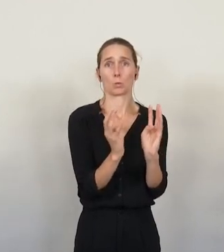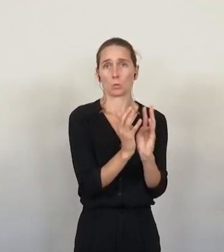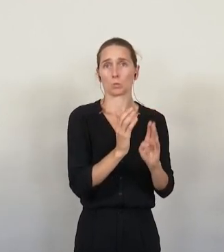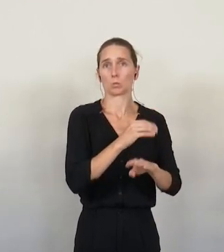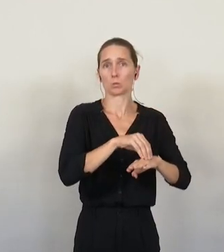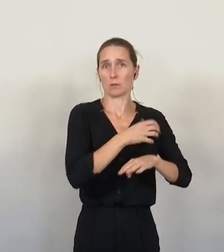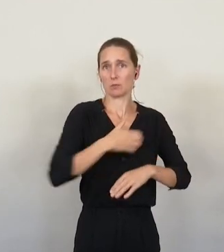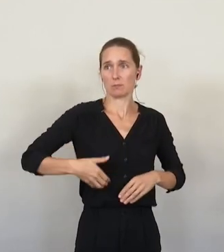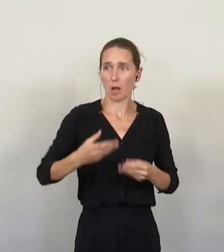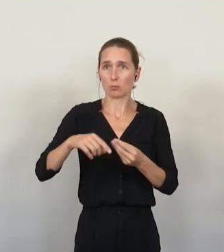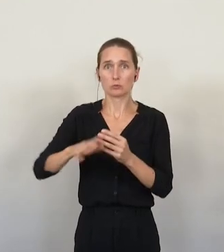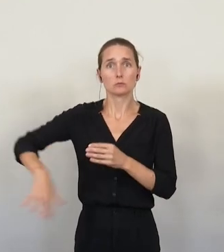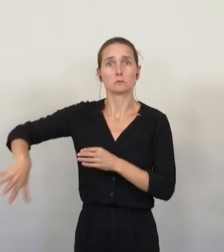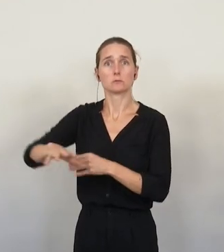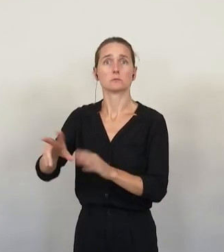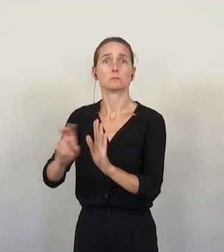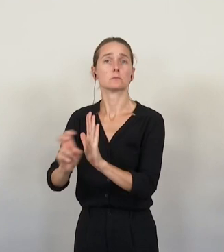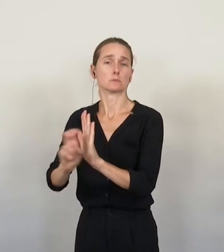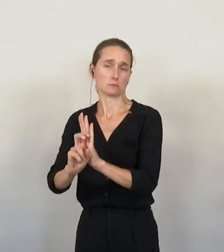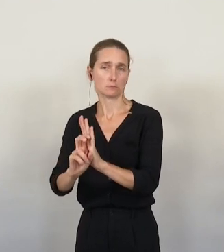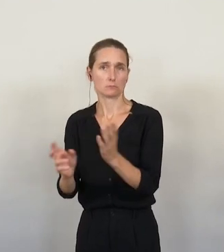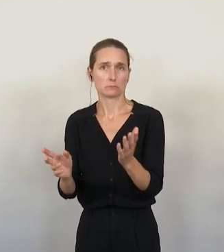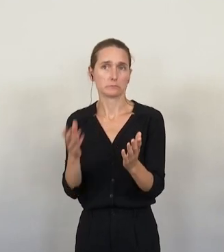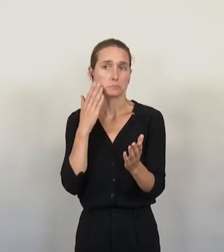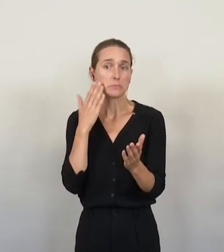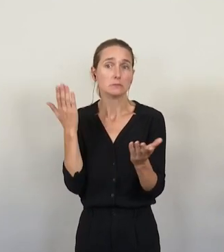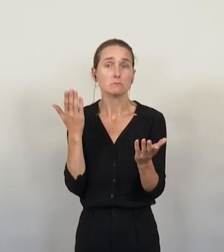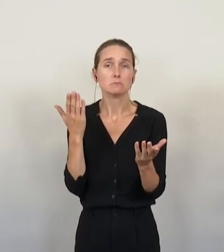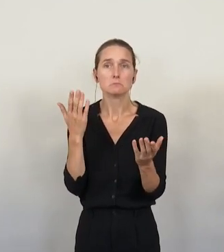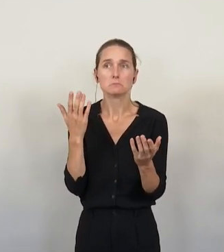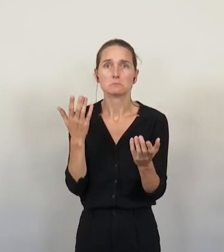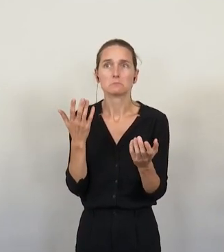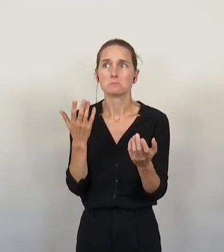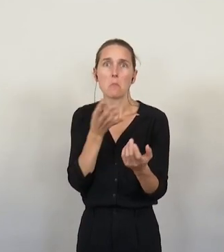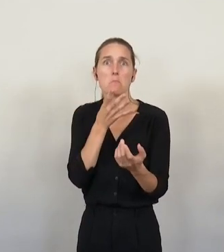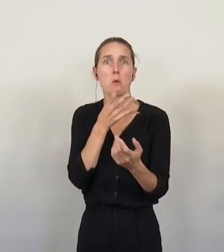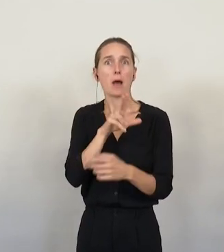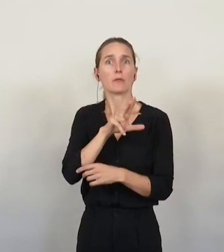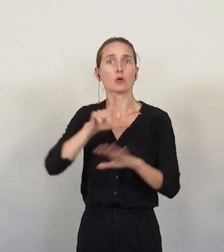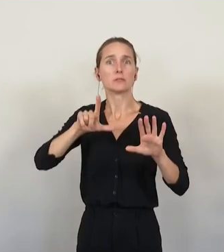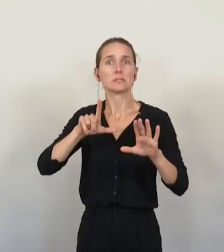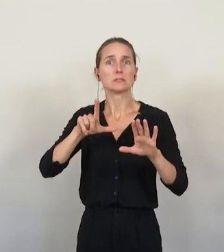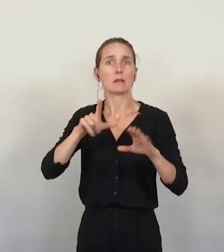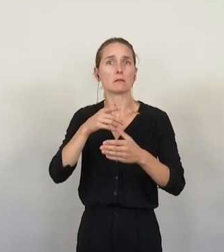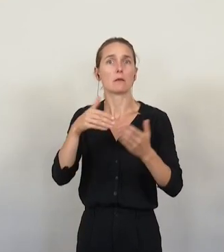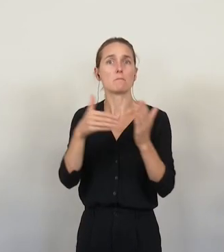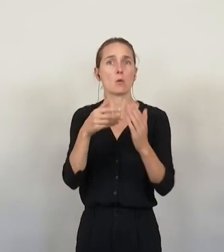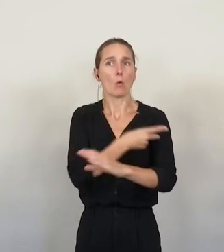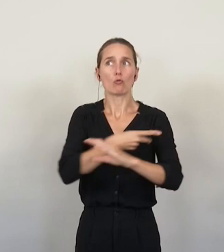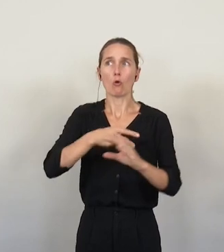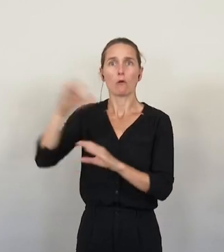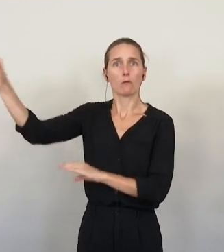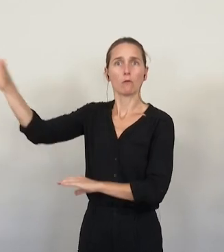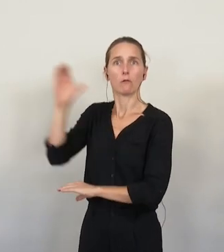budget si vous ne pouvez pas obtenir les 37 millions d'euros de la vente de Grenoble habitat si